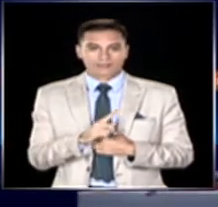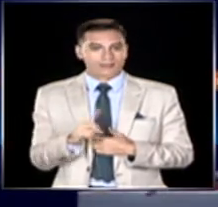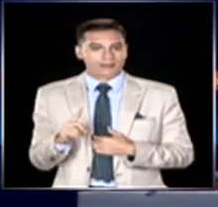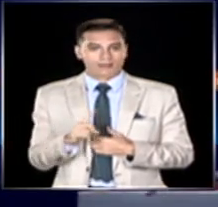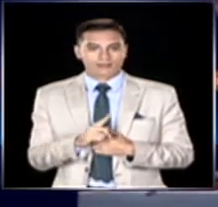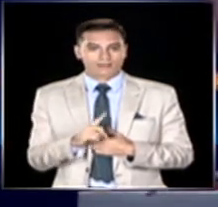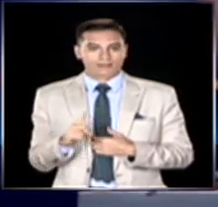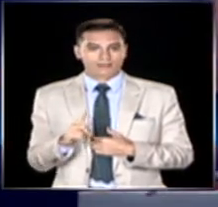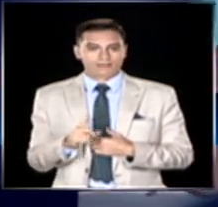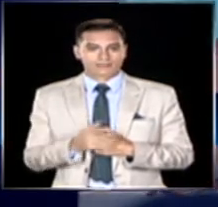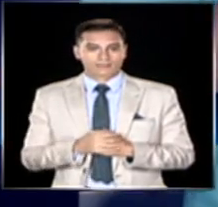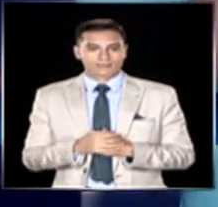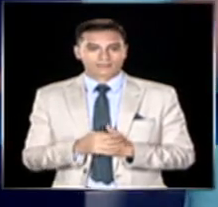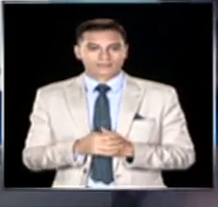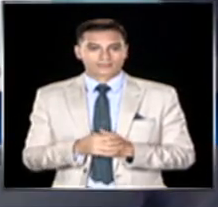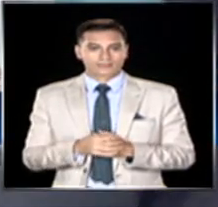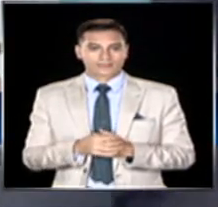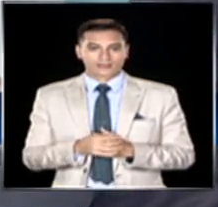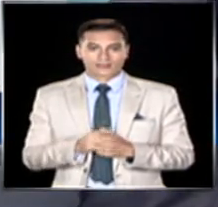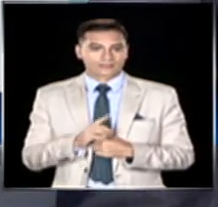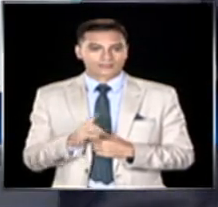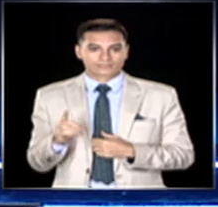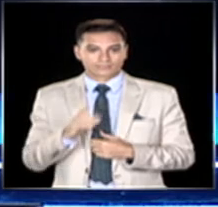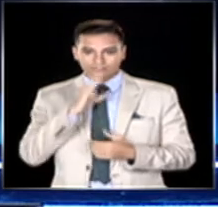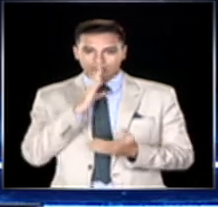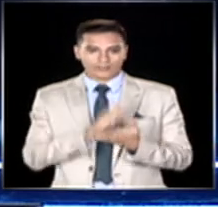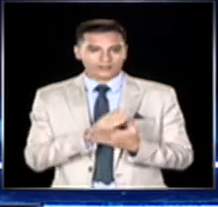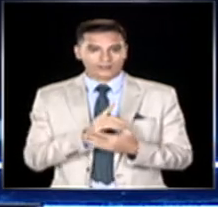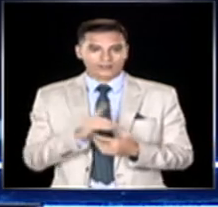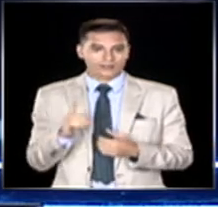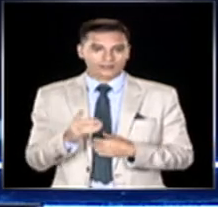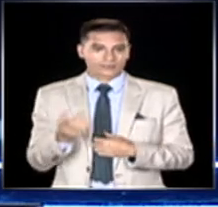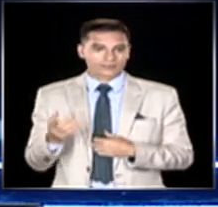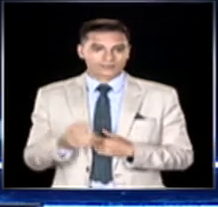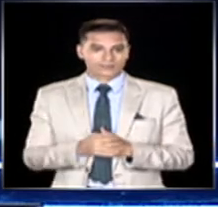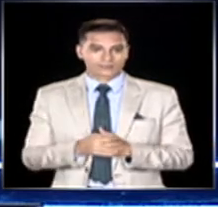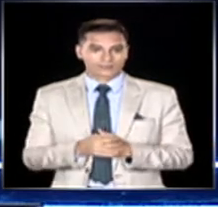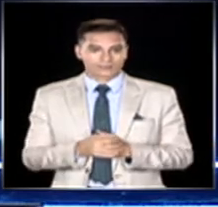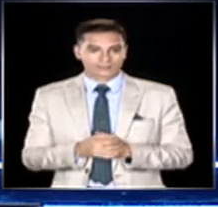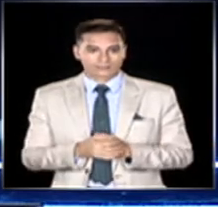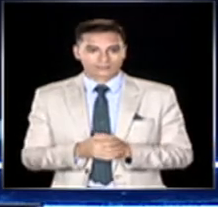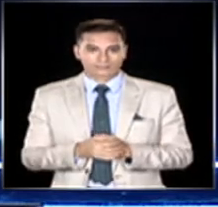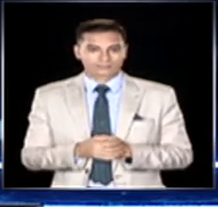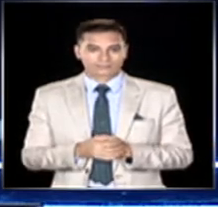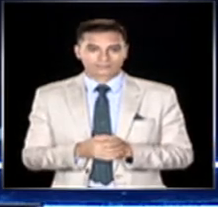لا لا لا لا لا لا لا لا.